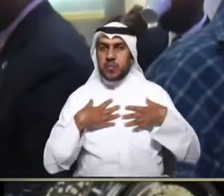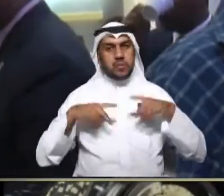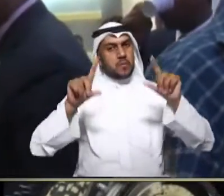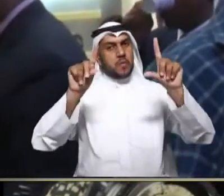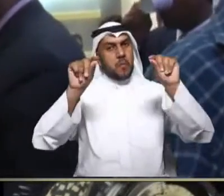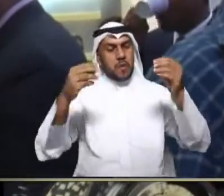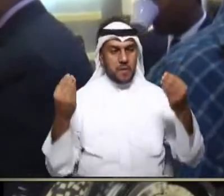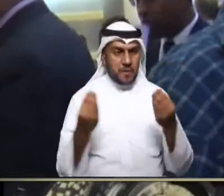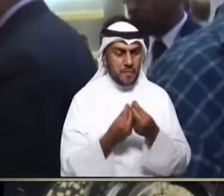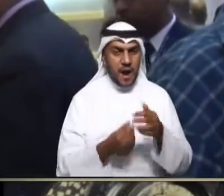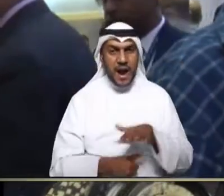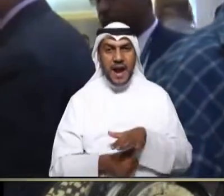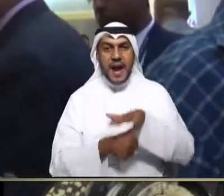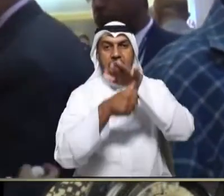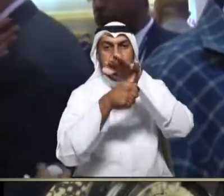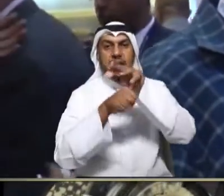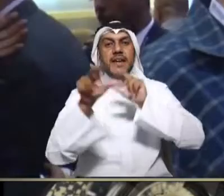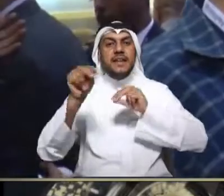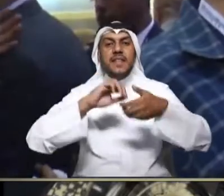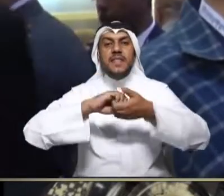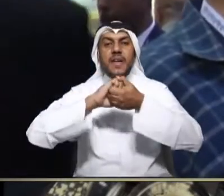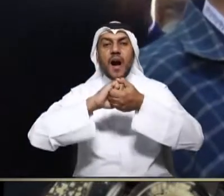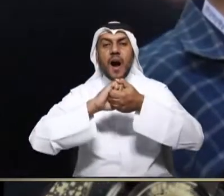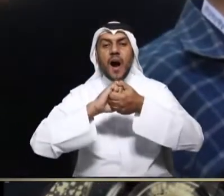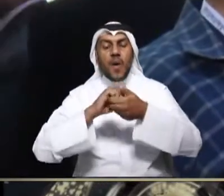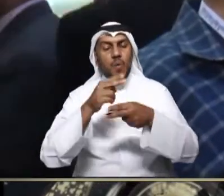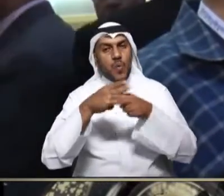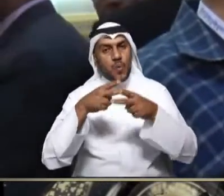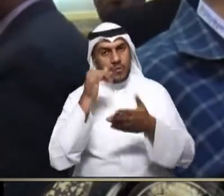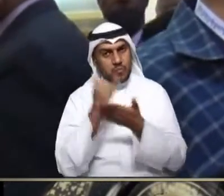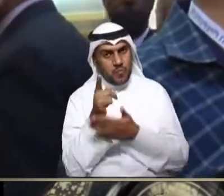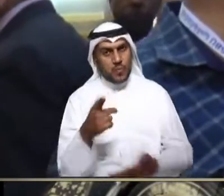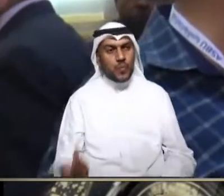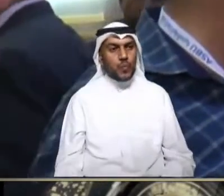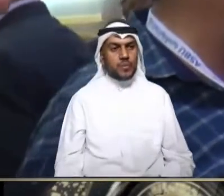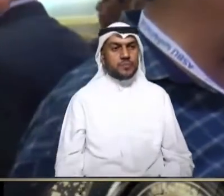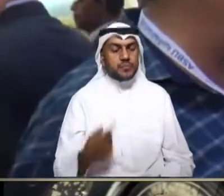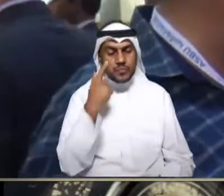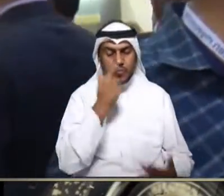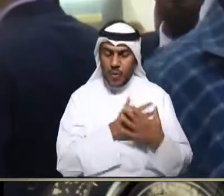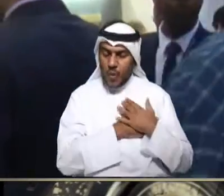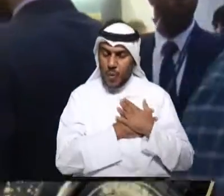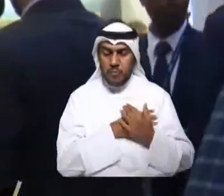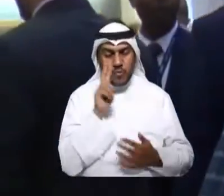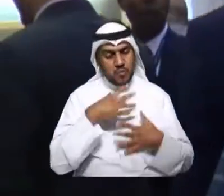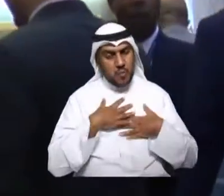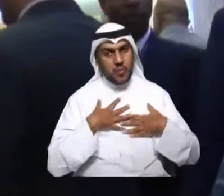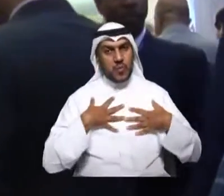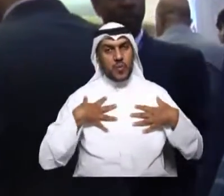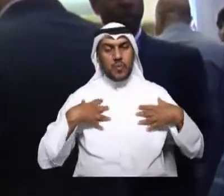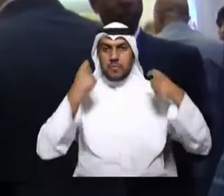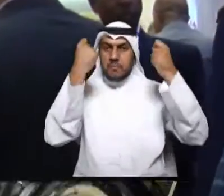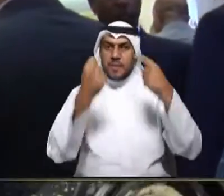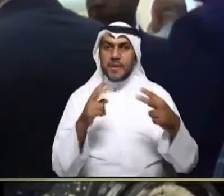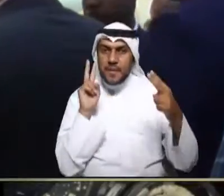رئيس الاتحاد هو من الكويت الشقيق، نتمنى للجميع هذه المحبة، يعني في الاتحاد ما يسعدنا ويفرحنا